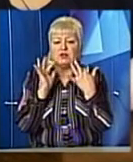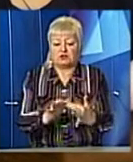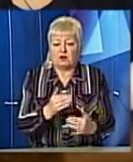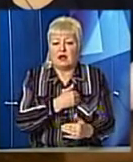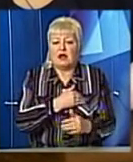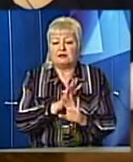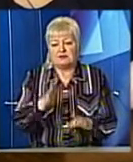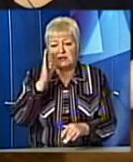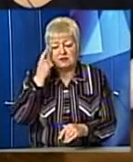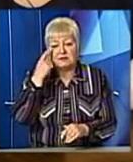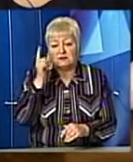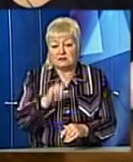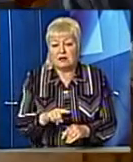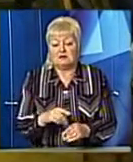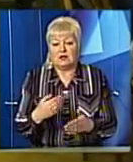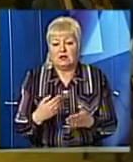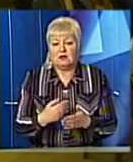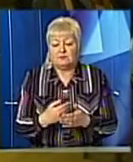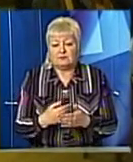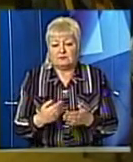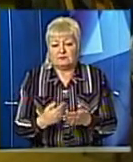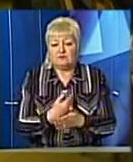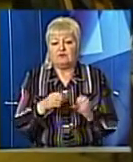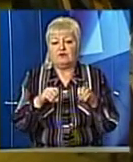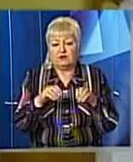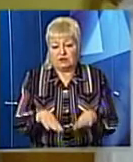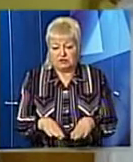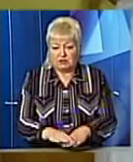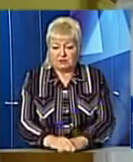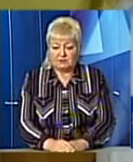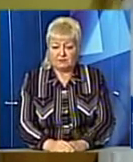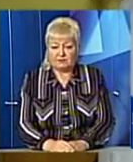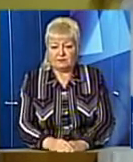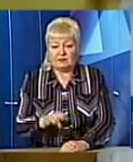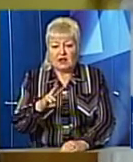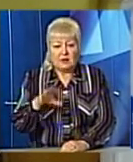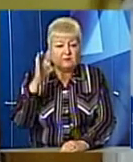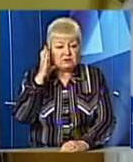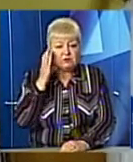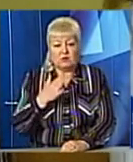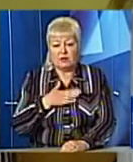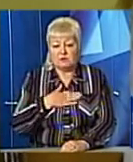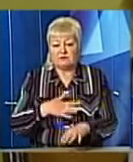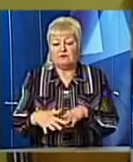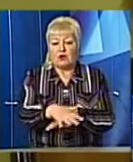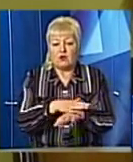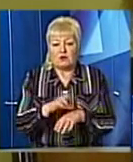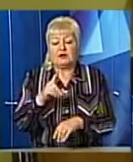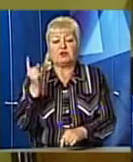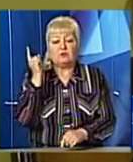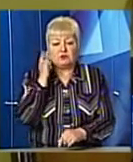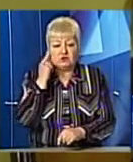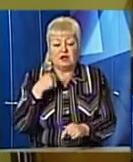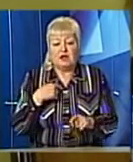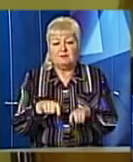бути обізнаним у нових ухвалах та рішеннях. Ми слухаємо свою громаду, ми чуємо її, ми відкриті